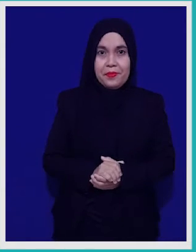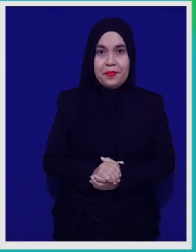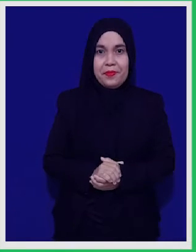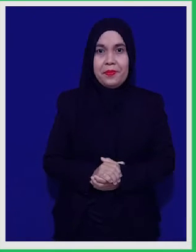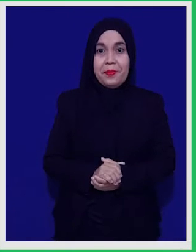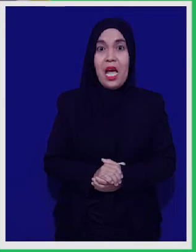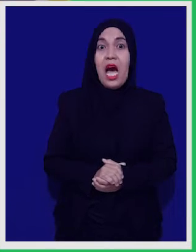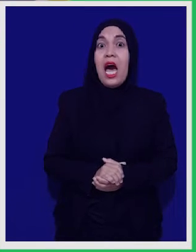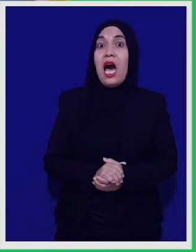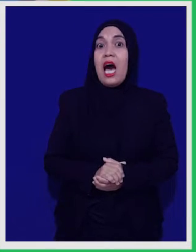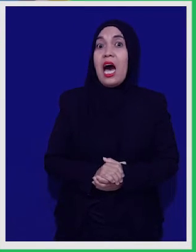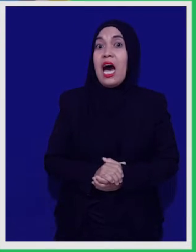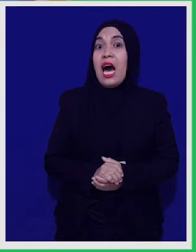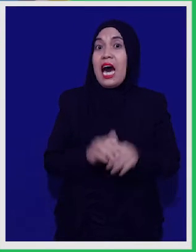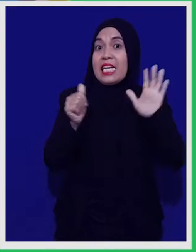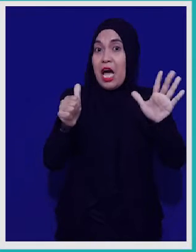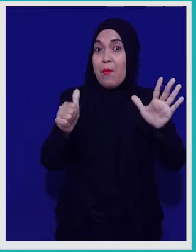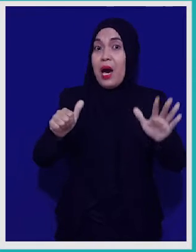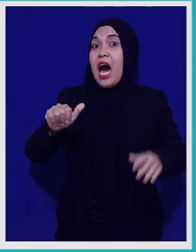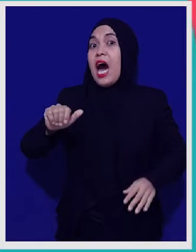anak.